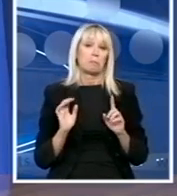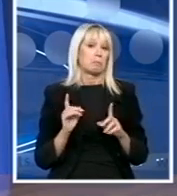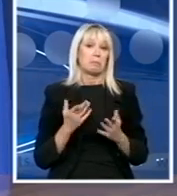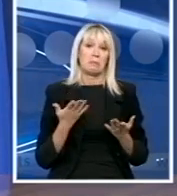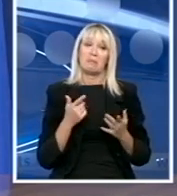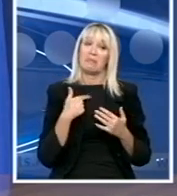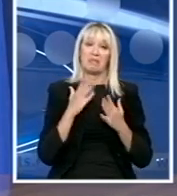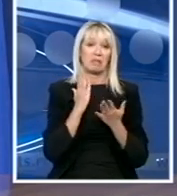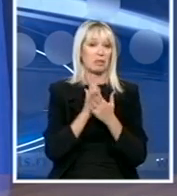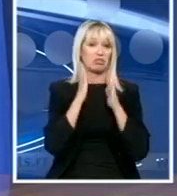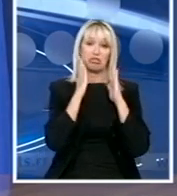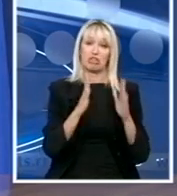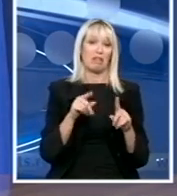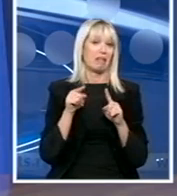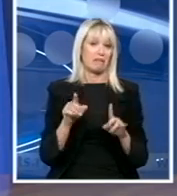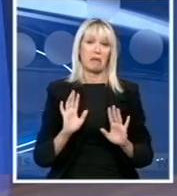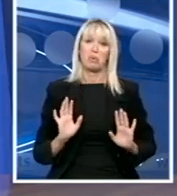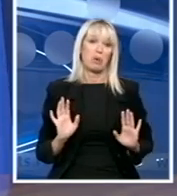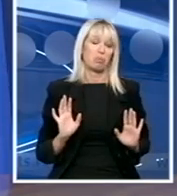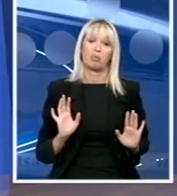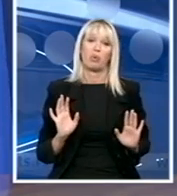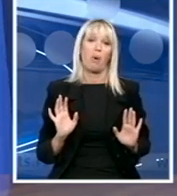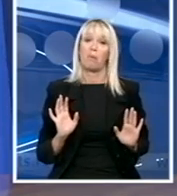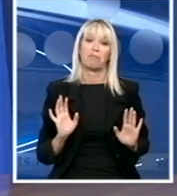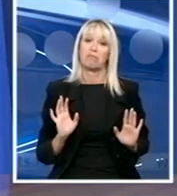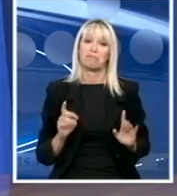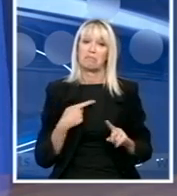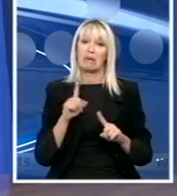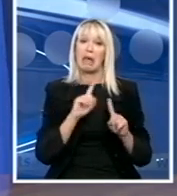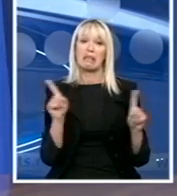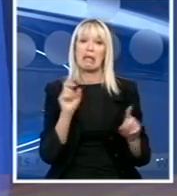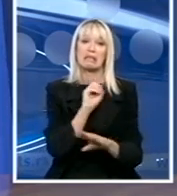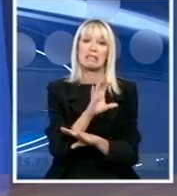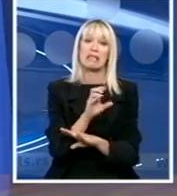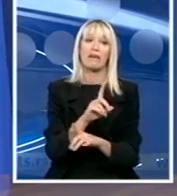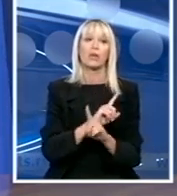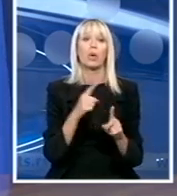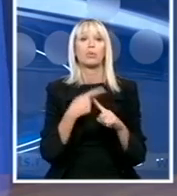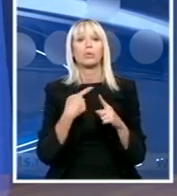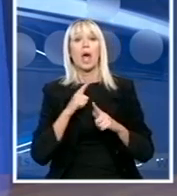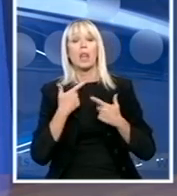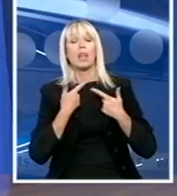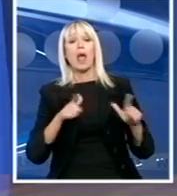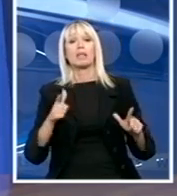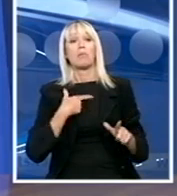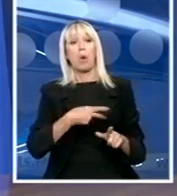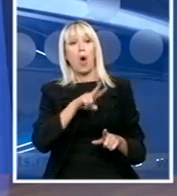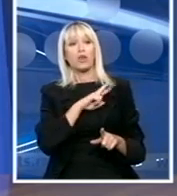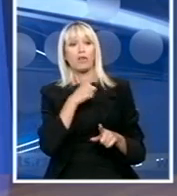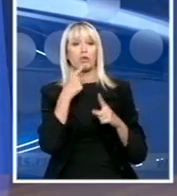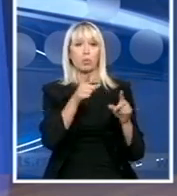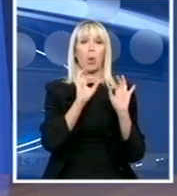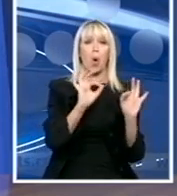ubedljivo. Ne bi to nikome posebno ni preporučivao, niti bi smeo baš mnogo da komentarišem, jer o